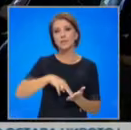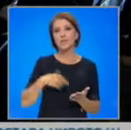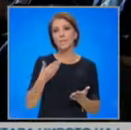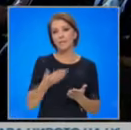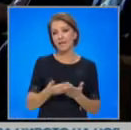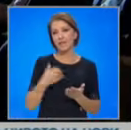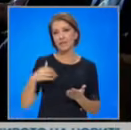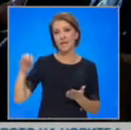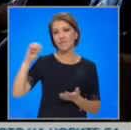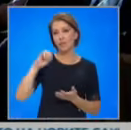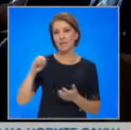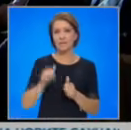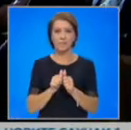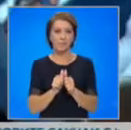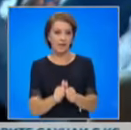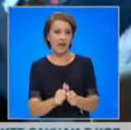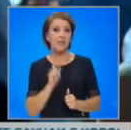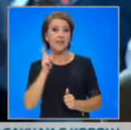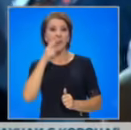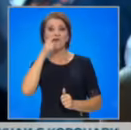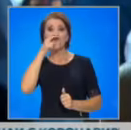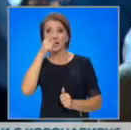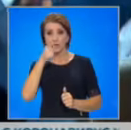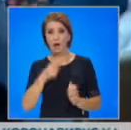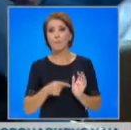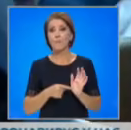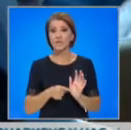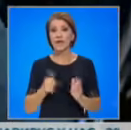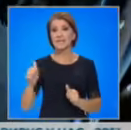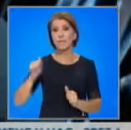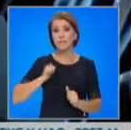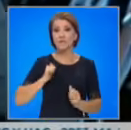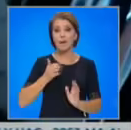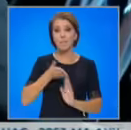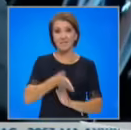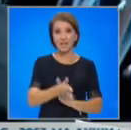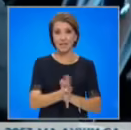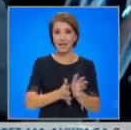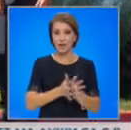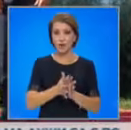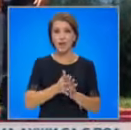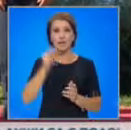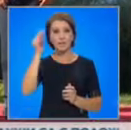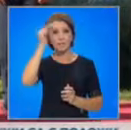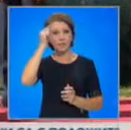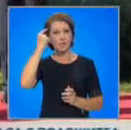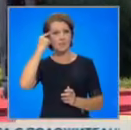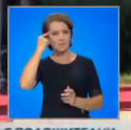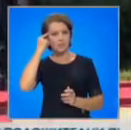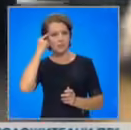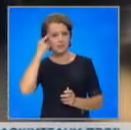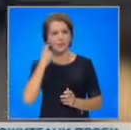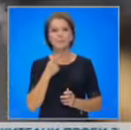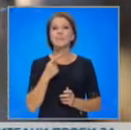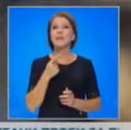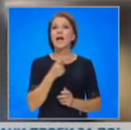партньори. Президента Радев напомни, че най-важен показател за европейския път на Скопие е спазването на правата на хората с българско самосъзнание. Ексклузивно за БНТ,